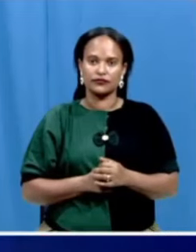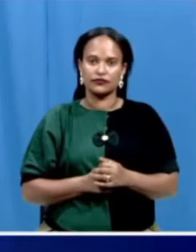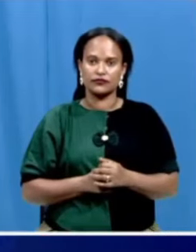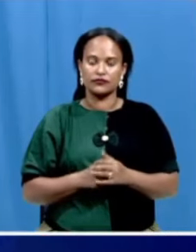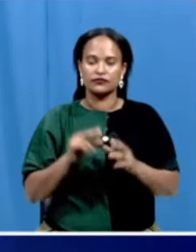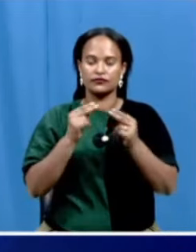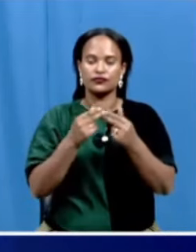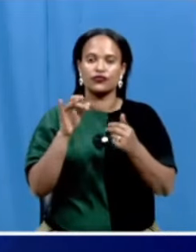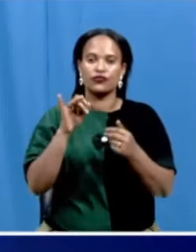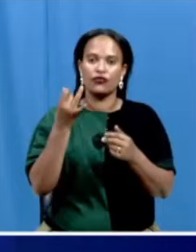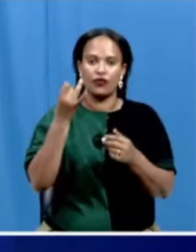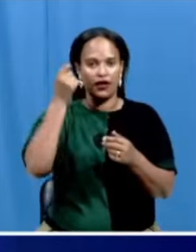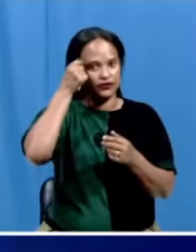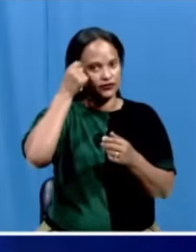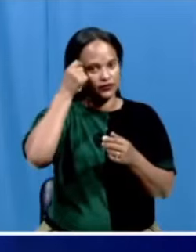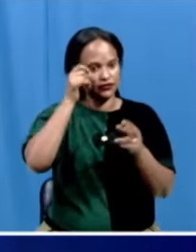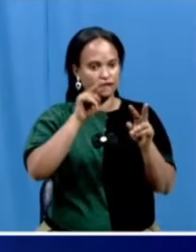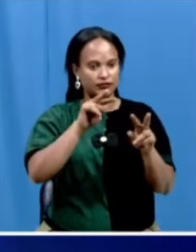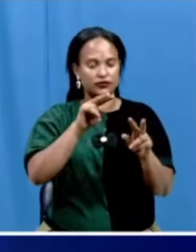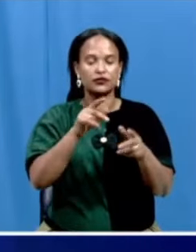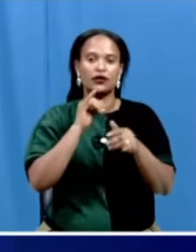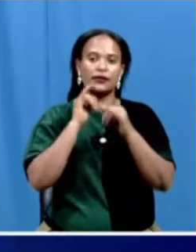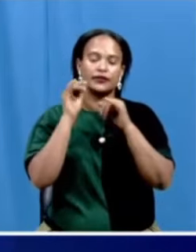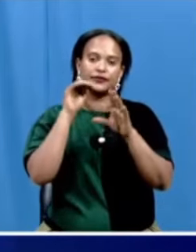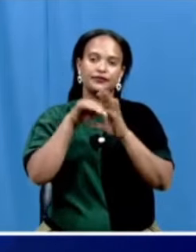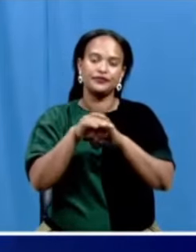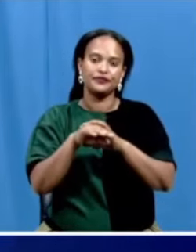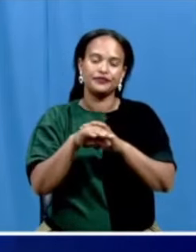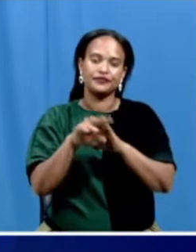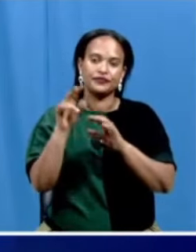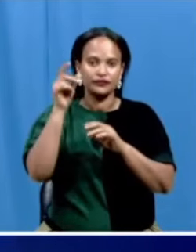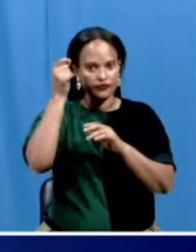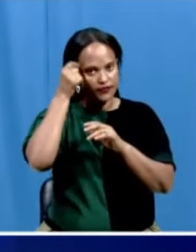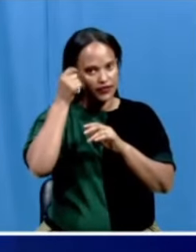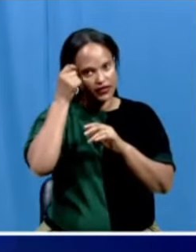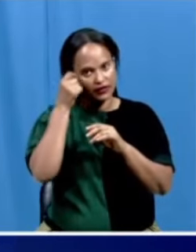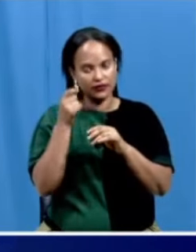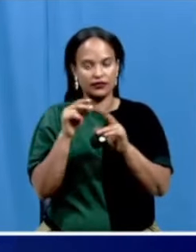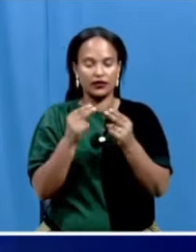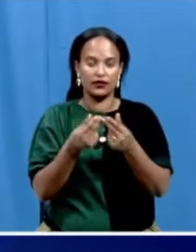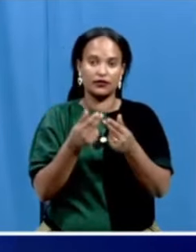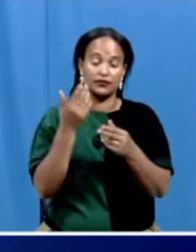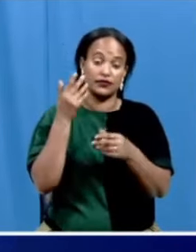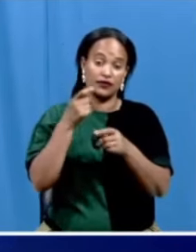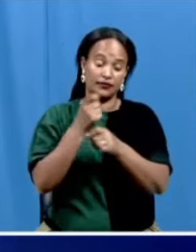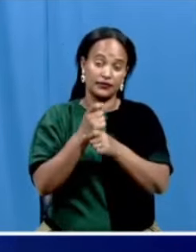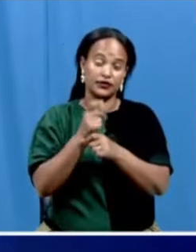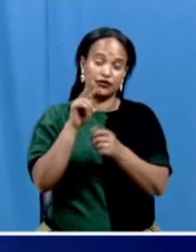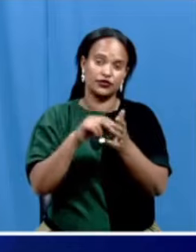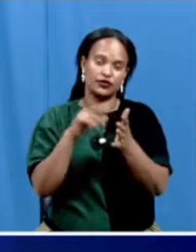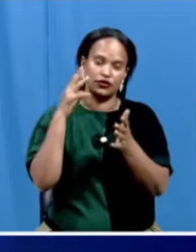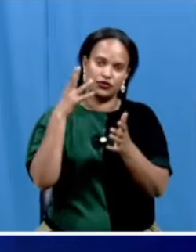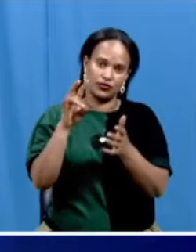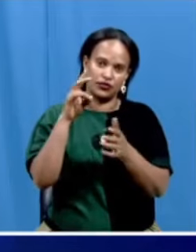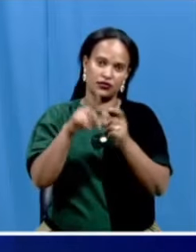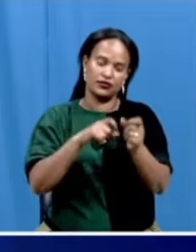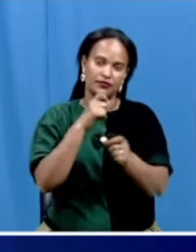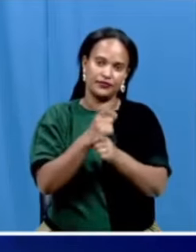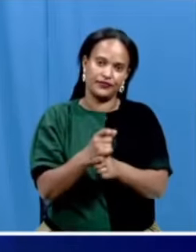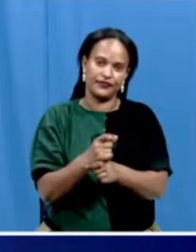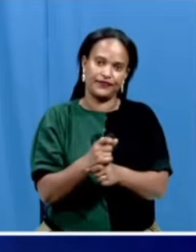ናብ ጋንታ ወልዋል ዩኒቨርሲቲ አድግራት ጥምት ሐብሬታን ተንሰገር ጋንታ ወልዋል ዩኒቨርሲቲ አድግራት መጻመት ማለትውን 2017 ዓመተ